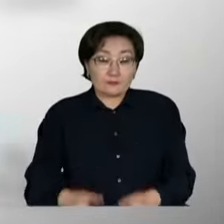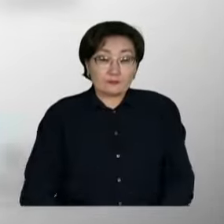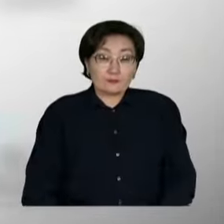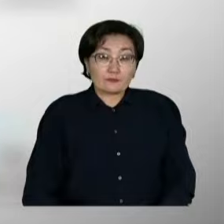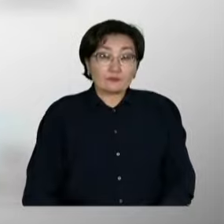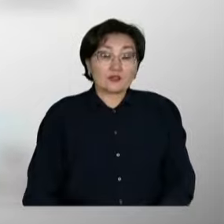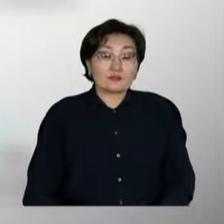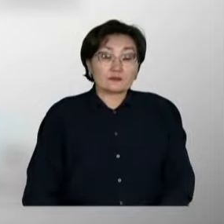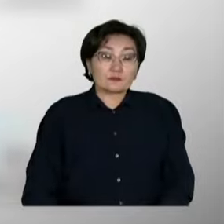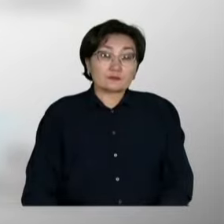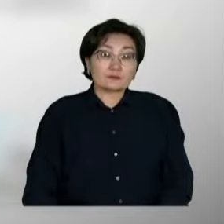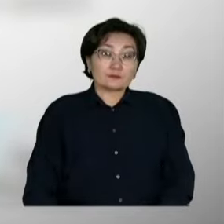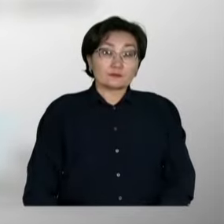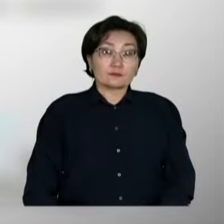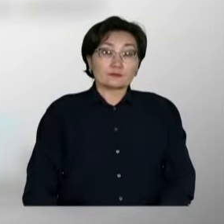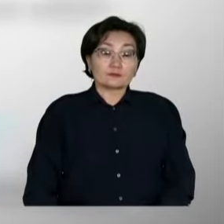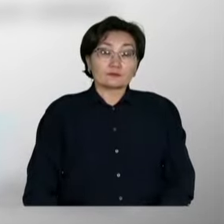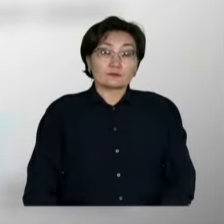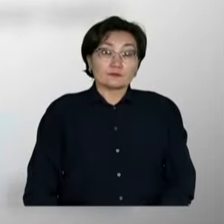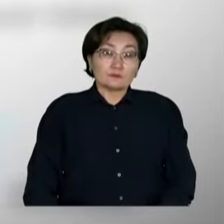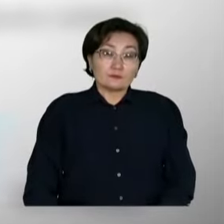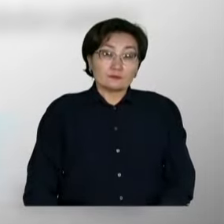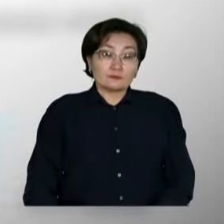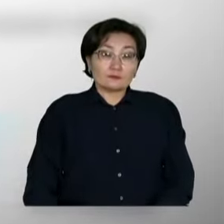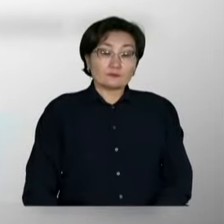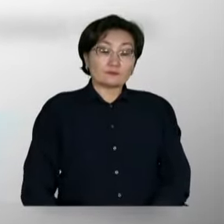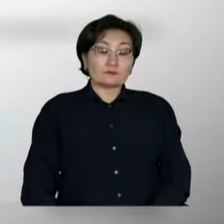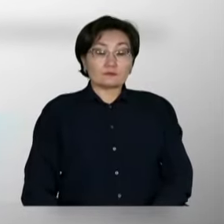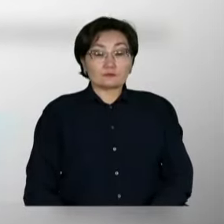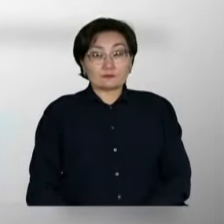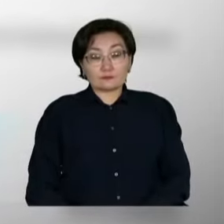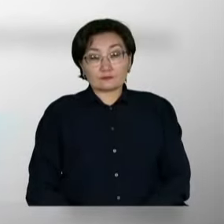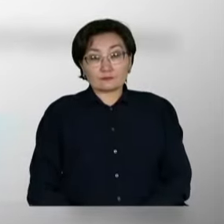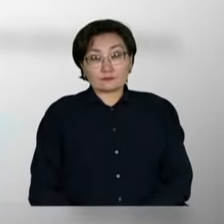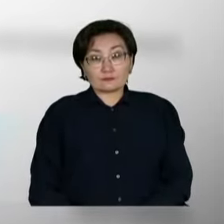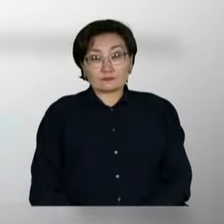budget.open-almaty.kz. Владислав Иващенко, Хани Калуов, телеканал «Алматы».